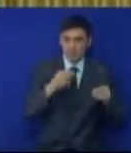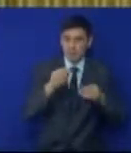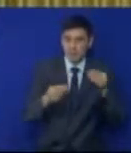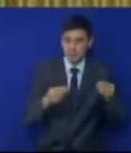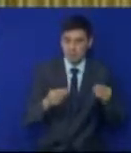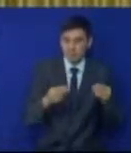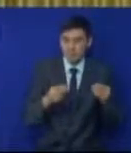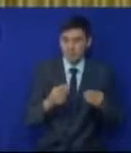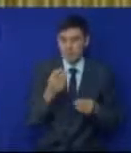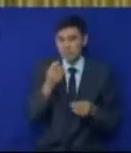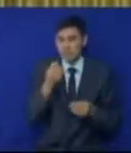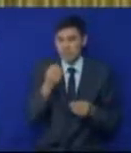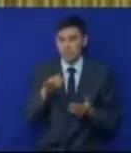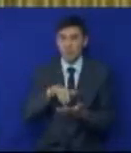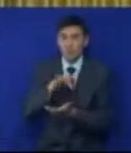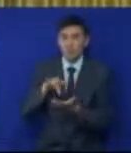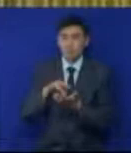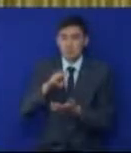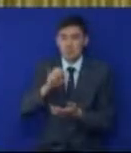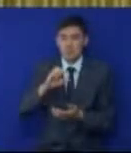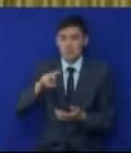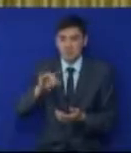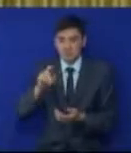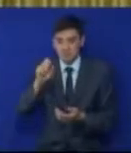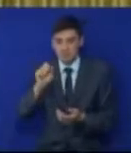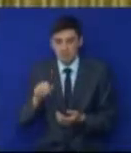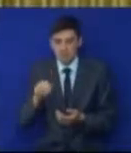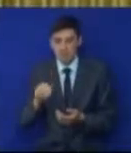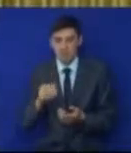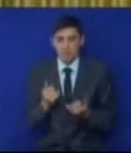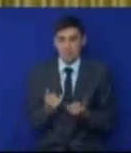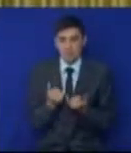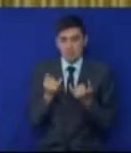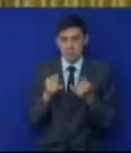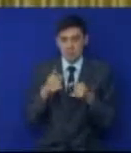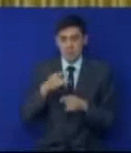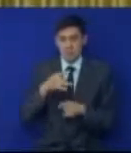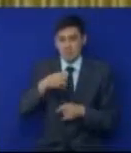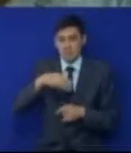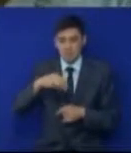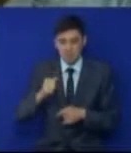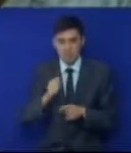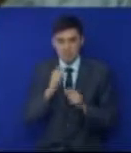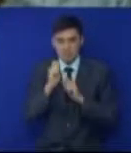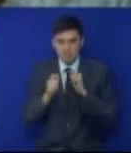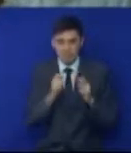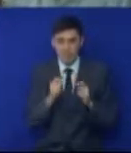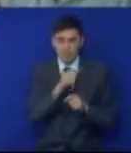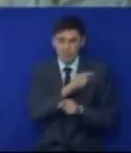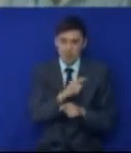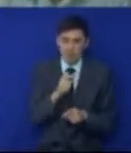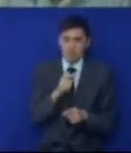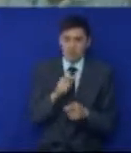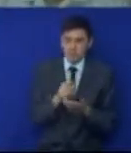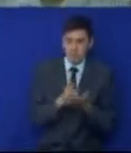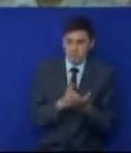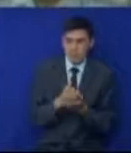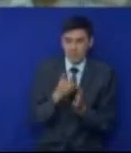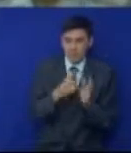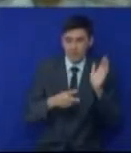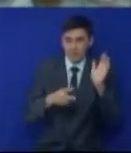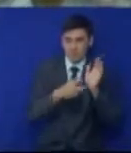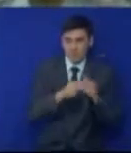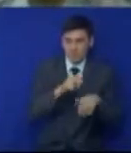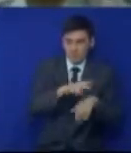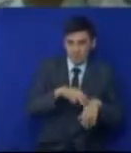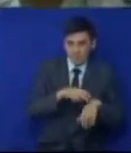қызметкерлері қалалық мәслихат атынан да құрмет грамоталары мен алғыс хаттарға ие болды. Қызметтеріне адалдық танытқан 28 полиция